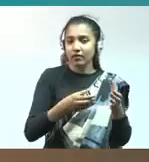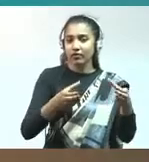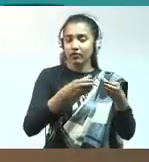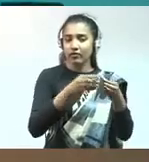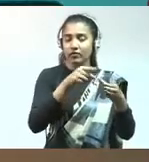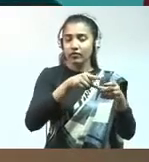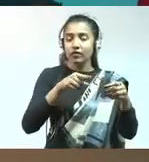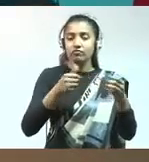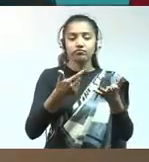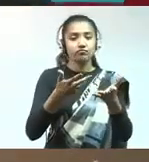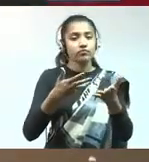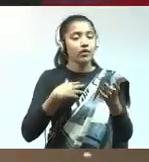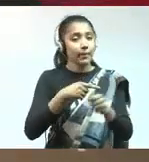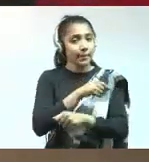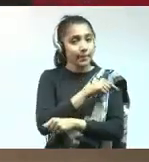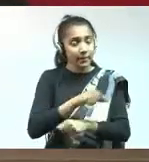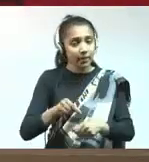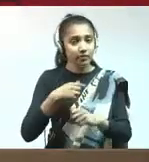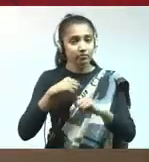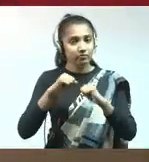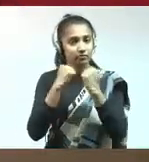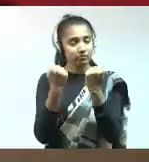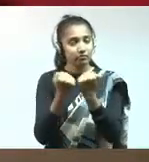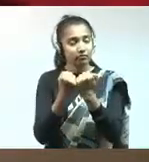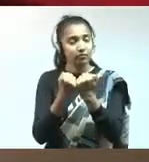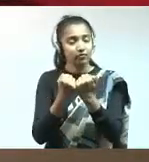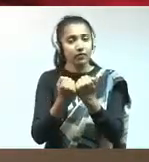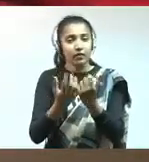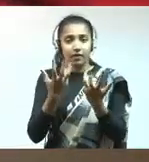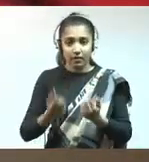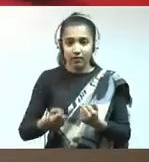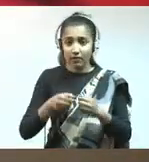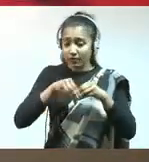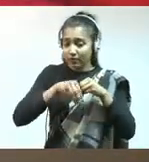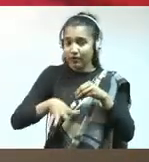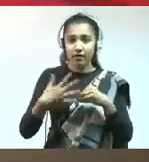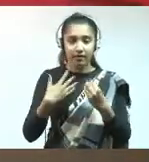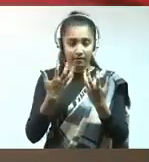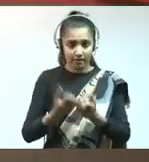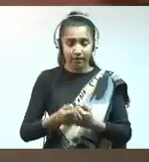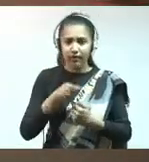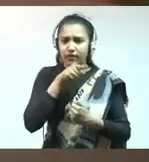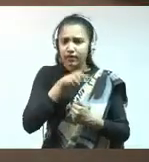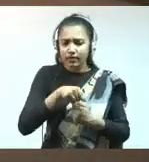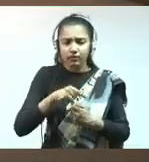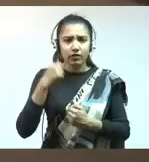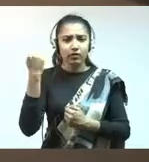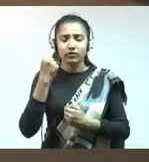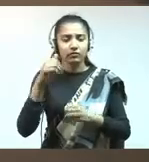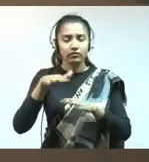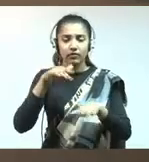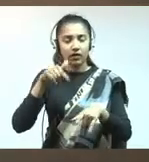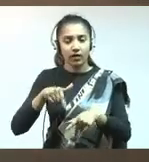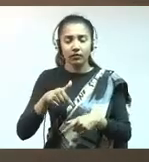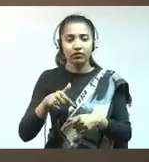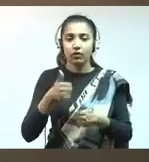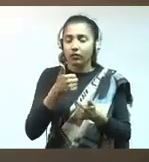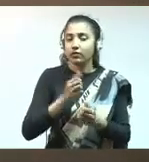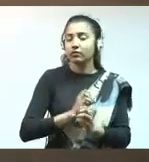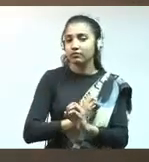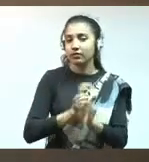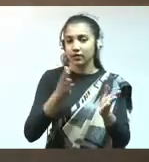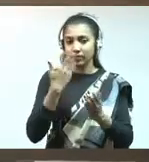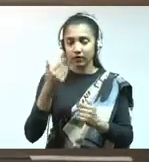ව්‍යුහයක් අද අපට තිබෙනවා. අද මෙම සමුළුවෙන් ඒ බව මොනවට පැහැදිලි වෙනවා. දිස්ත්‍රික්